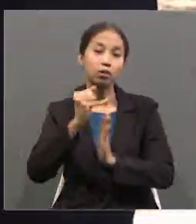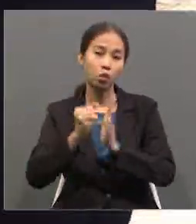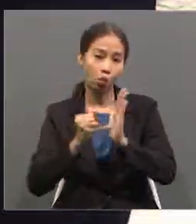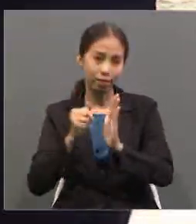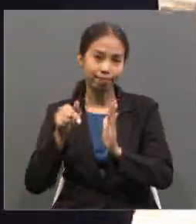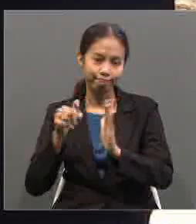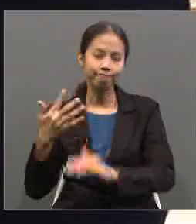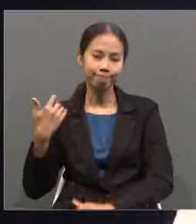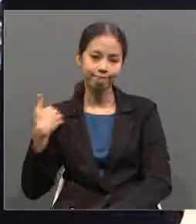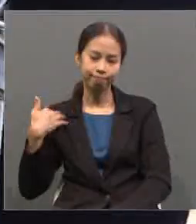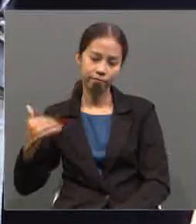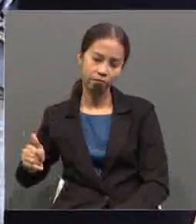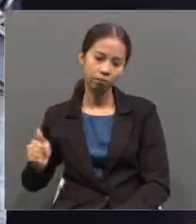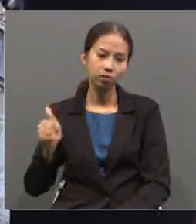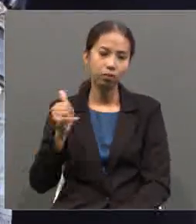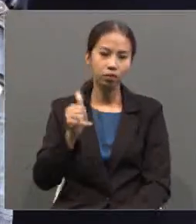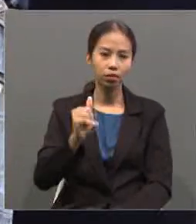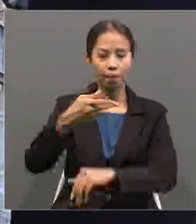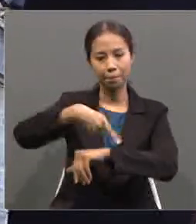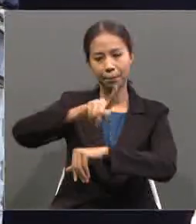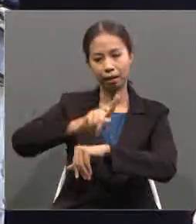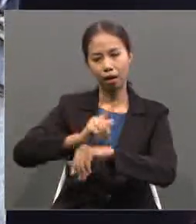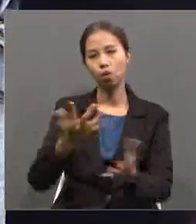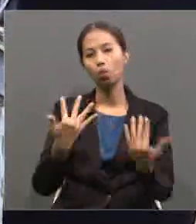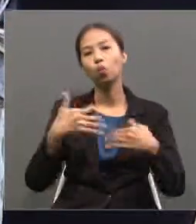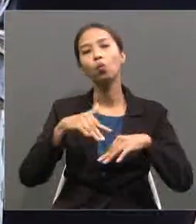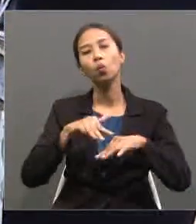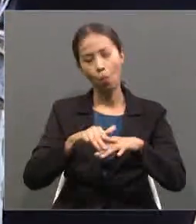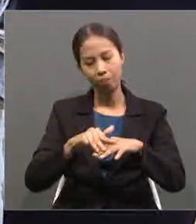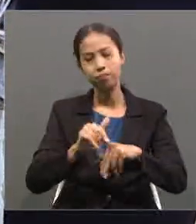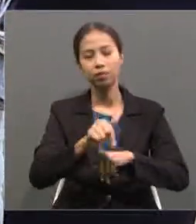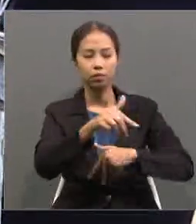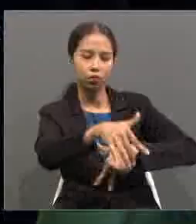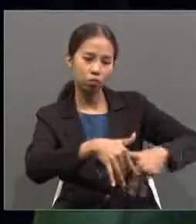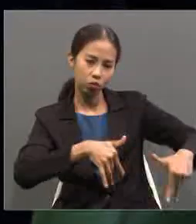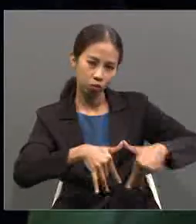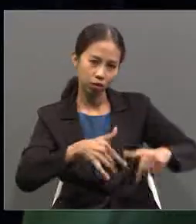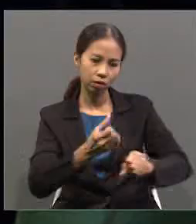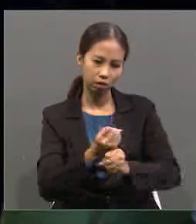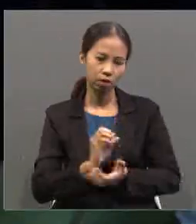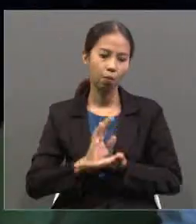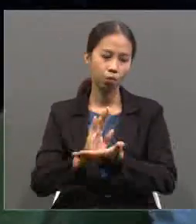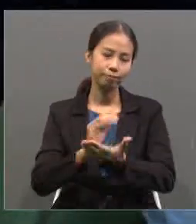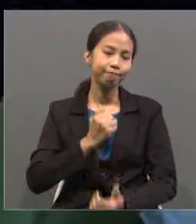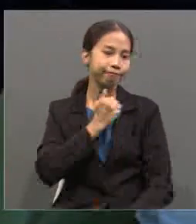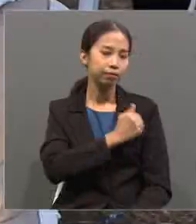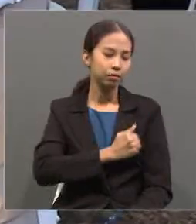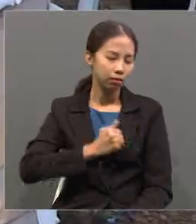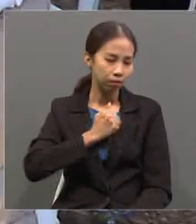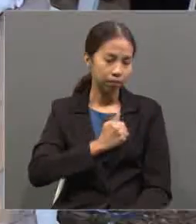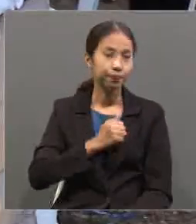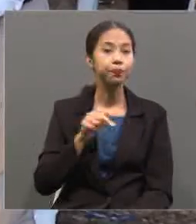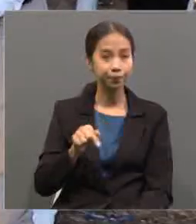รักษาการรัชการแทนผู้ว่านะครับเป็นประธานในพิธีแลก็มีชาวบ้านมาร่วมส่งดวงวิญญาณและแสดงความไว้อาลัยครับ